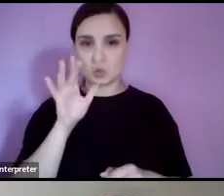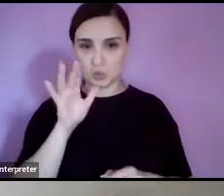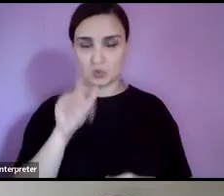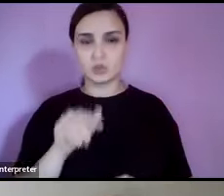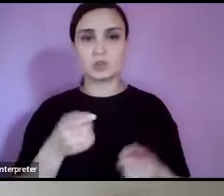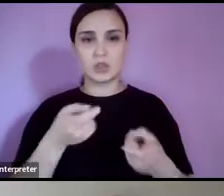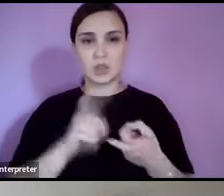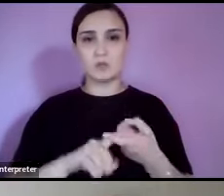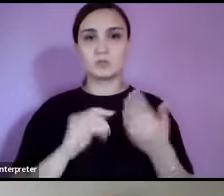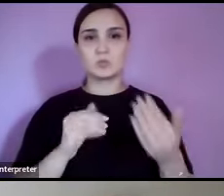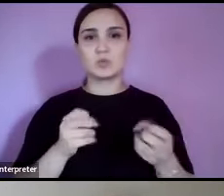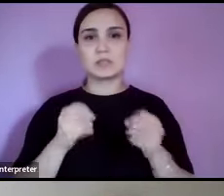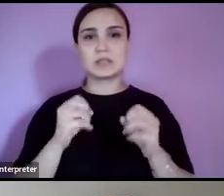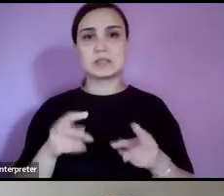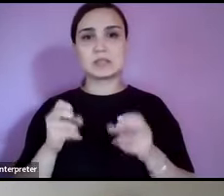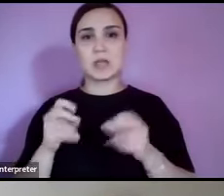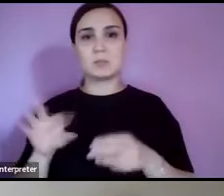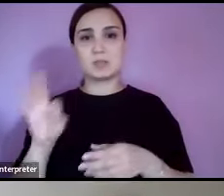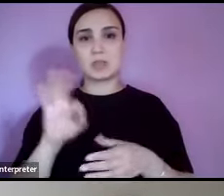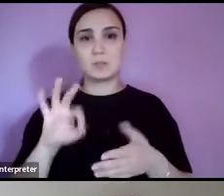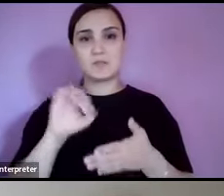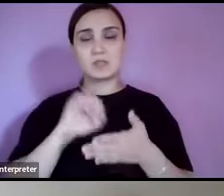COVID-თან დაკავშირებული საფრთხეების გამო,